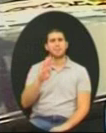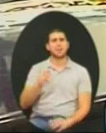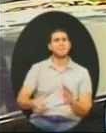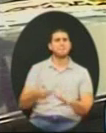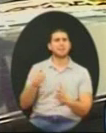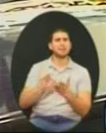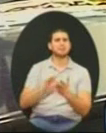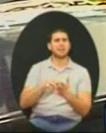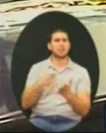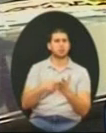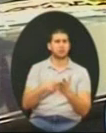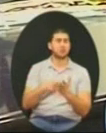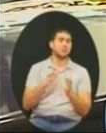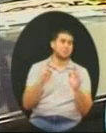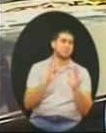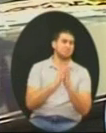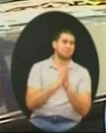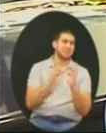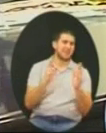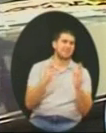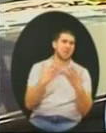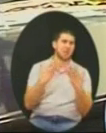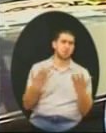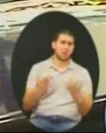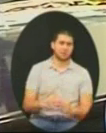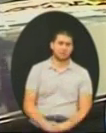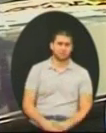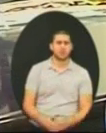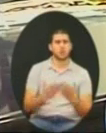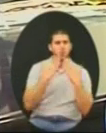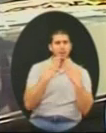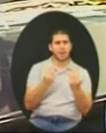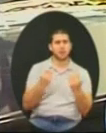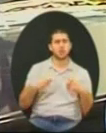האוצר, תודה רבה לך. בתקווה. בתקווה גדולה, כן. תודה רבה, יום טוב. תודה רבה.